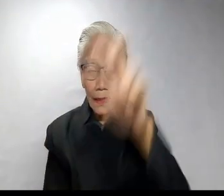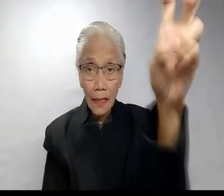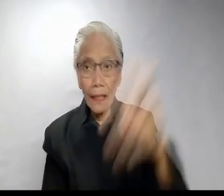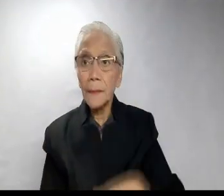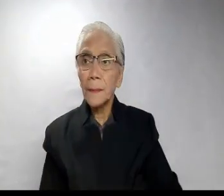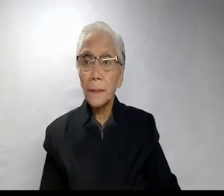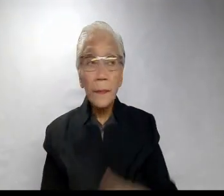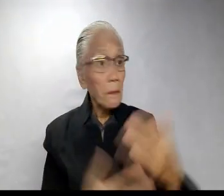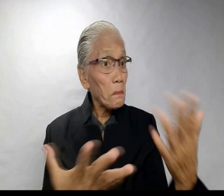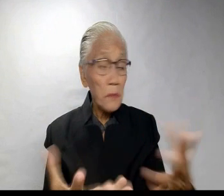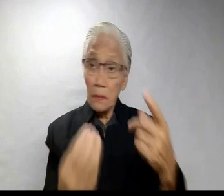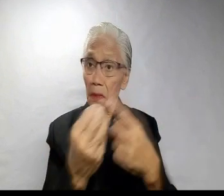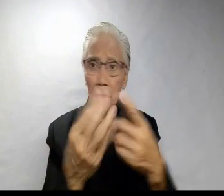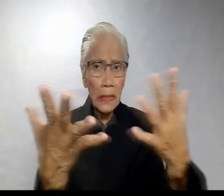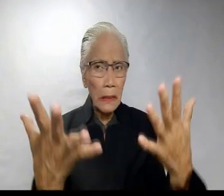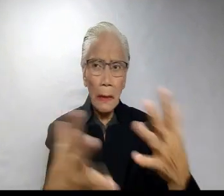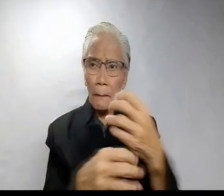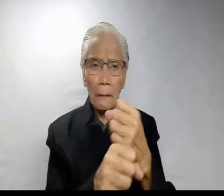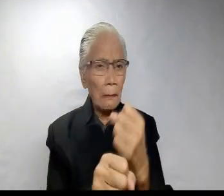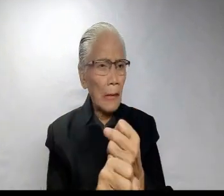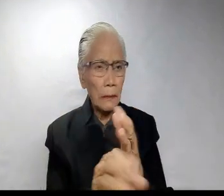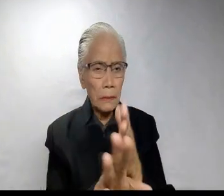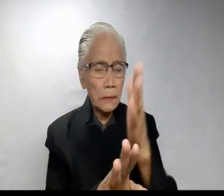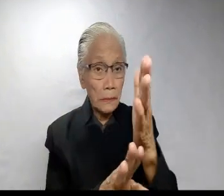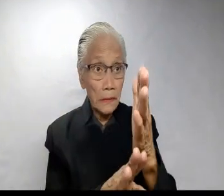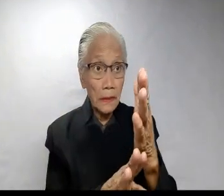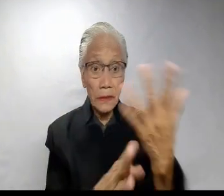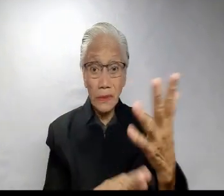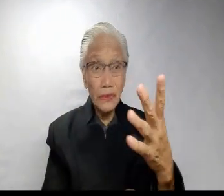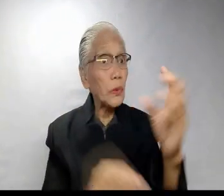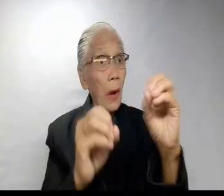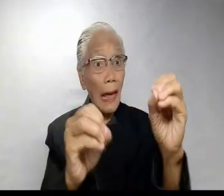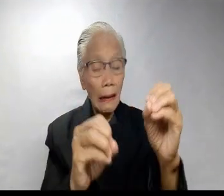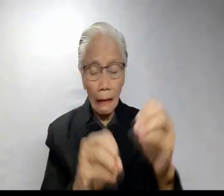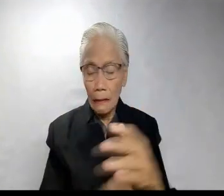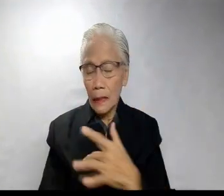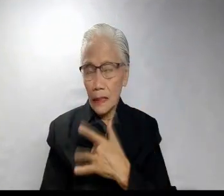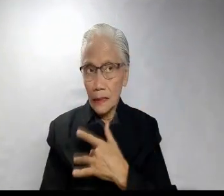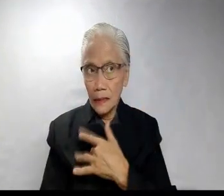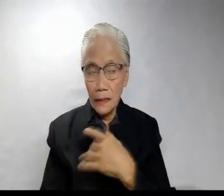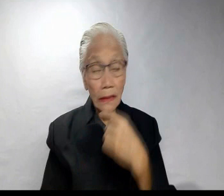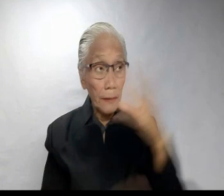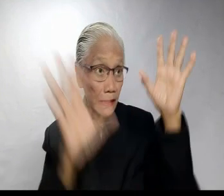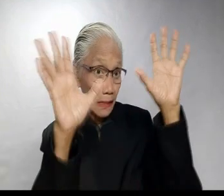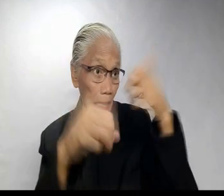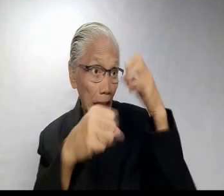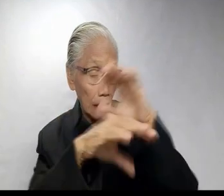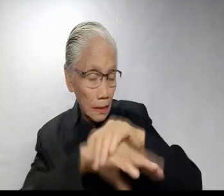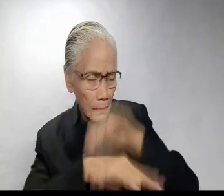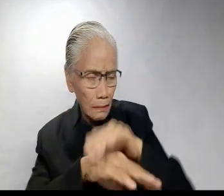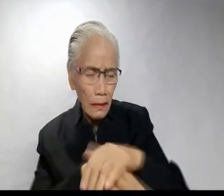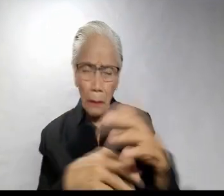obstacle ng spiritual numbness. Hmm, may kasabihan sa Ingles na a rolling stone